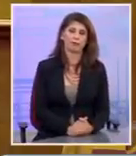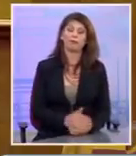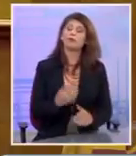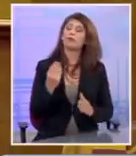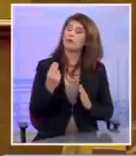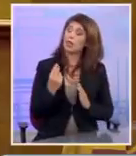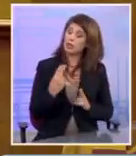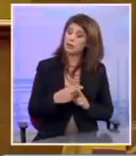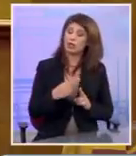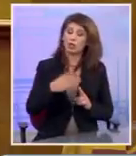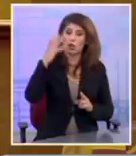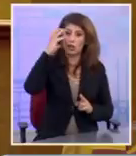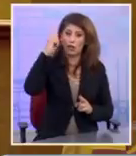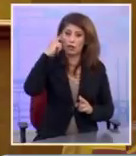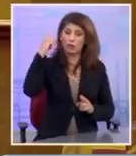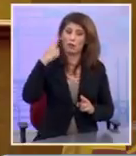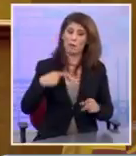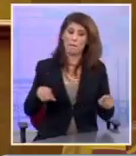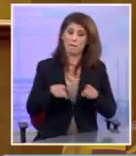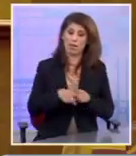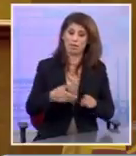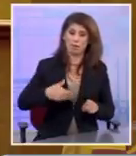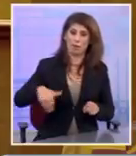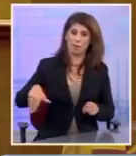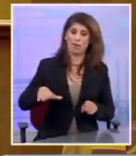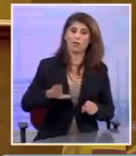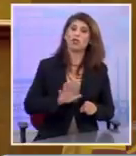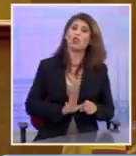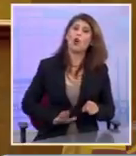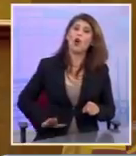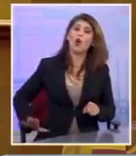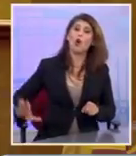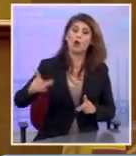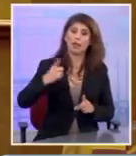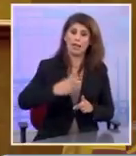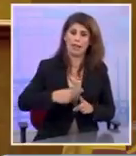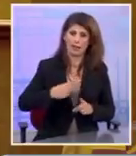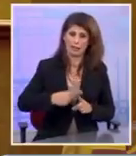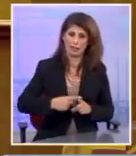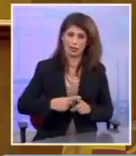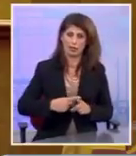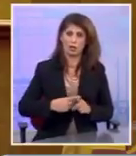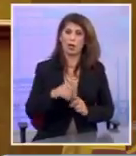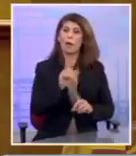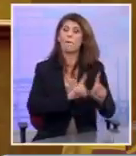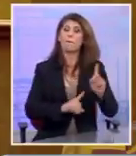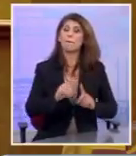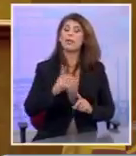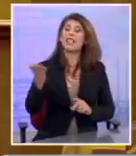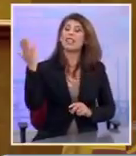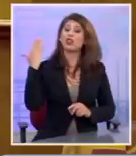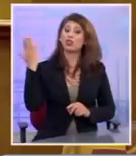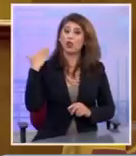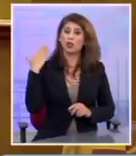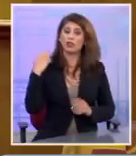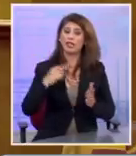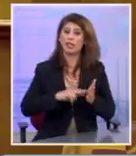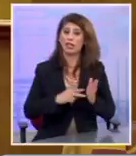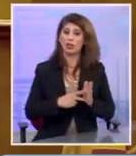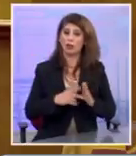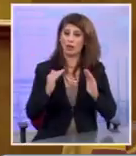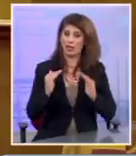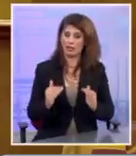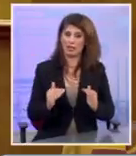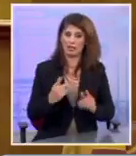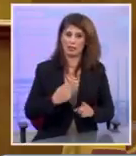θυμηθούμε και μαζί με μας και ολόκληρος ο ελληνικός λαός. Ποια ήταν τότε η οικονομική